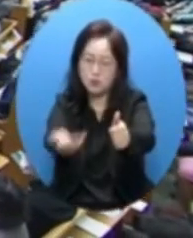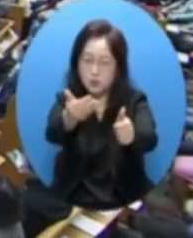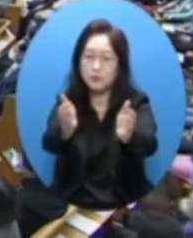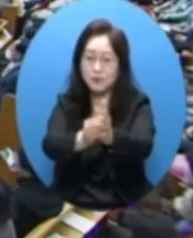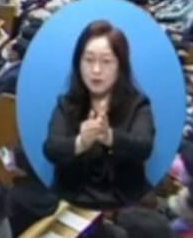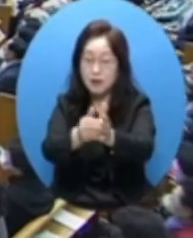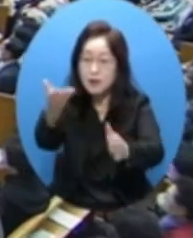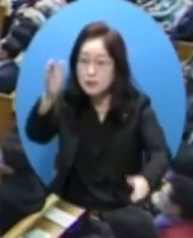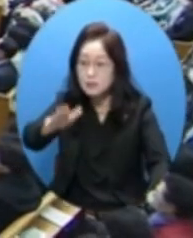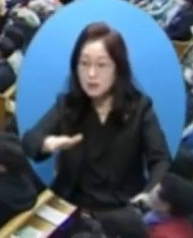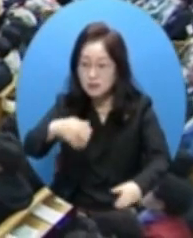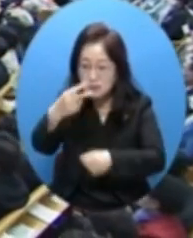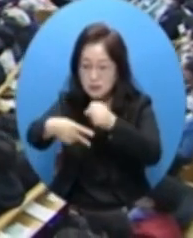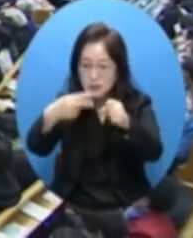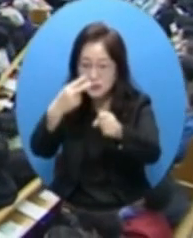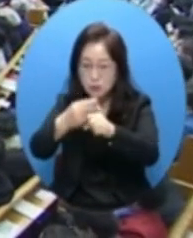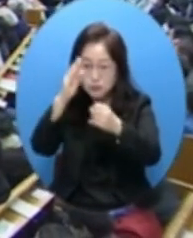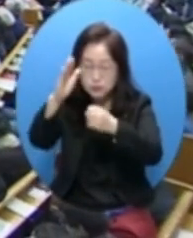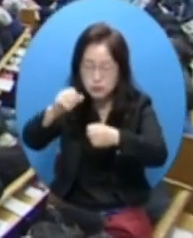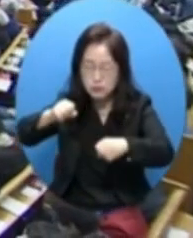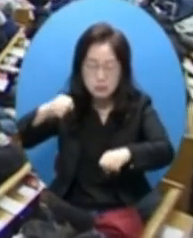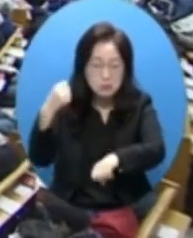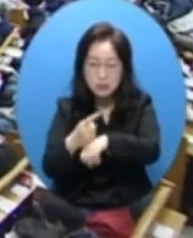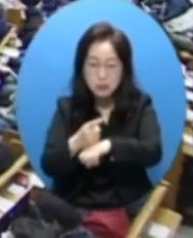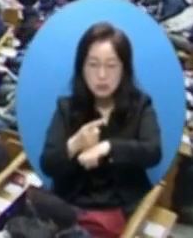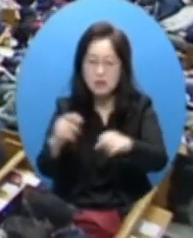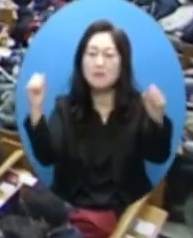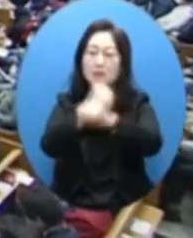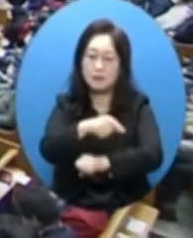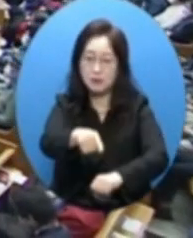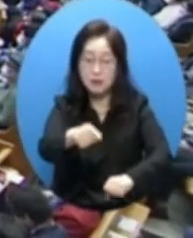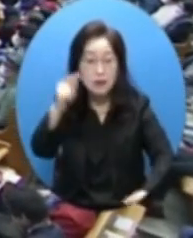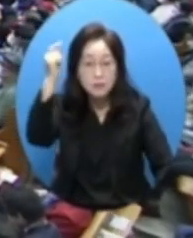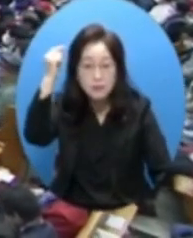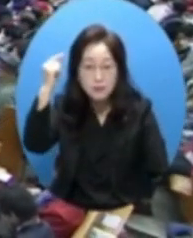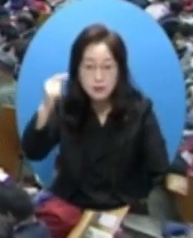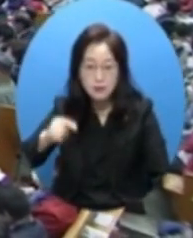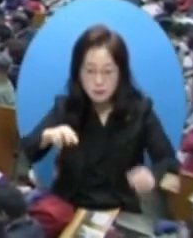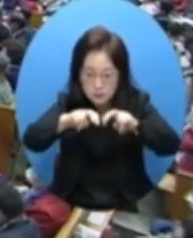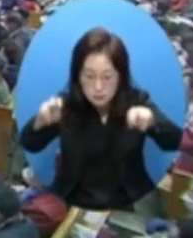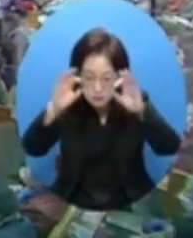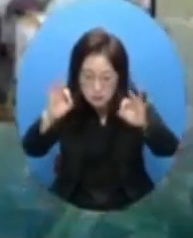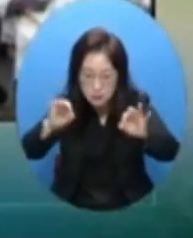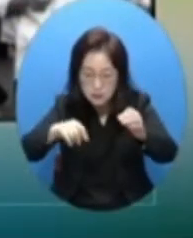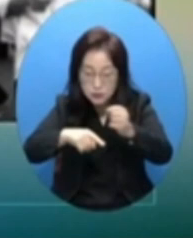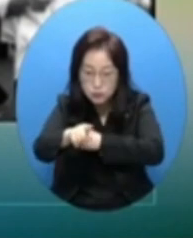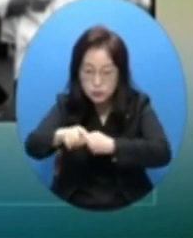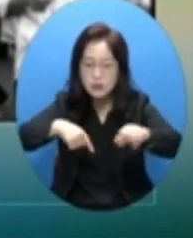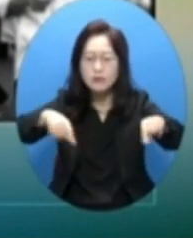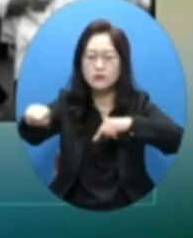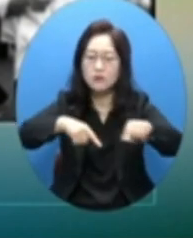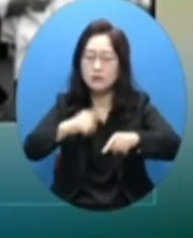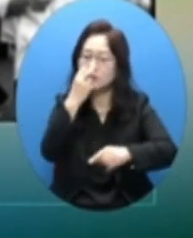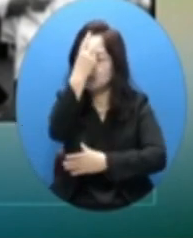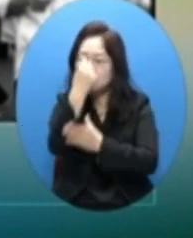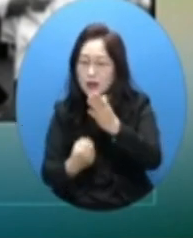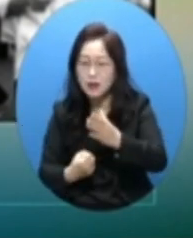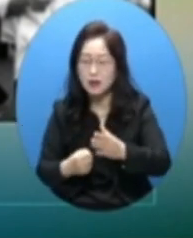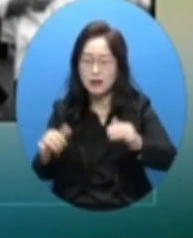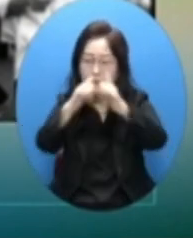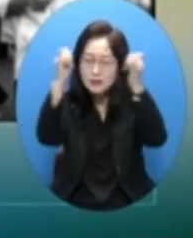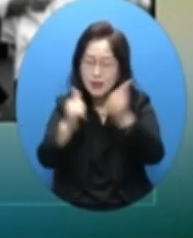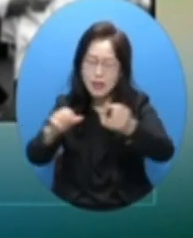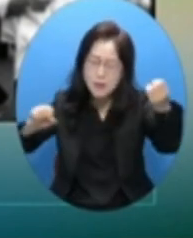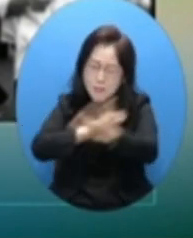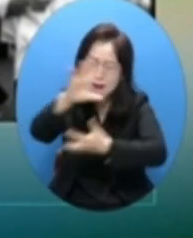2년이 가지 않아서 월남이 망합니다 왜냐 정치권의 부정부패 사회적인 혼란 계속되는